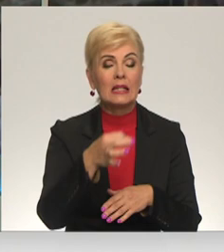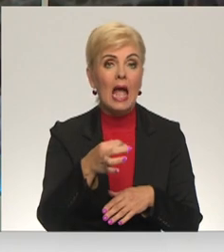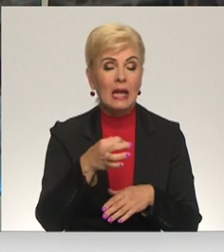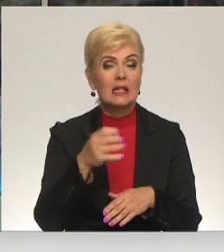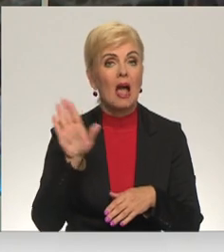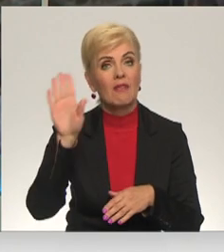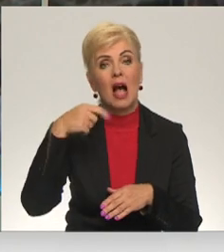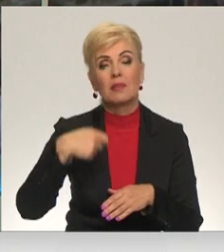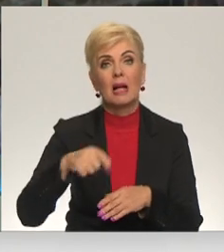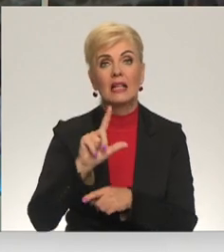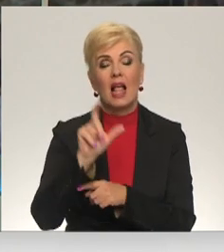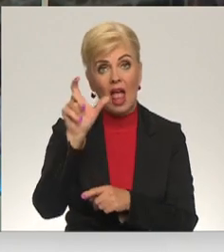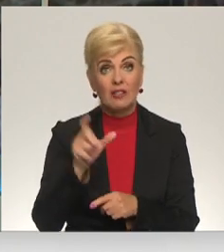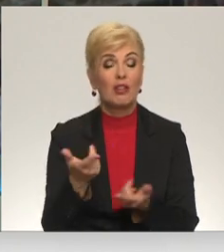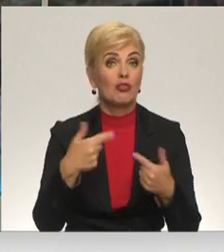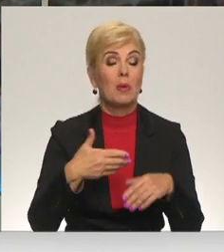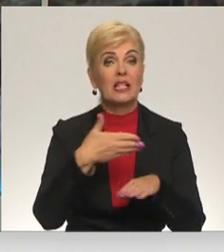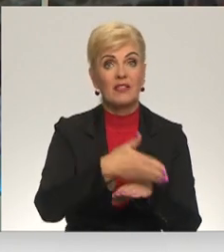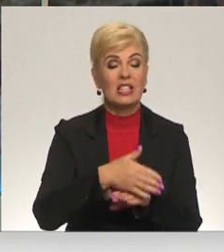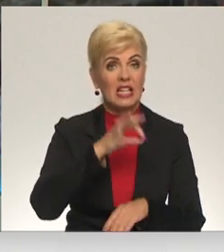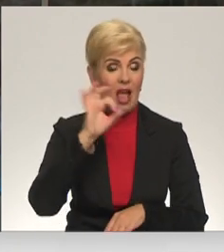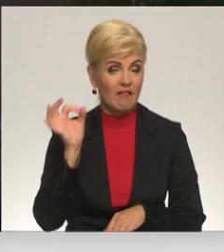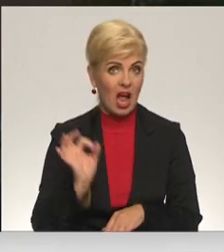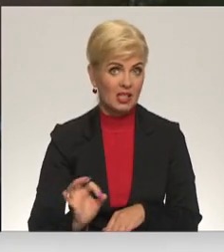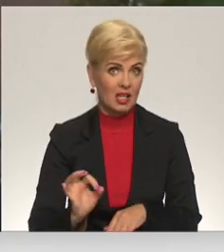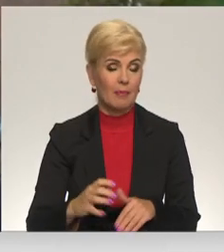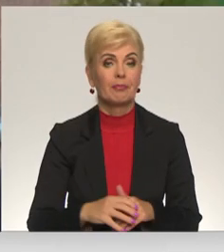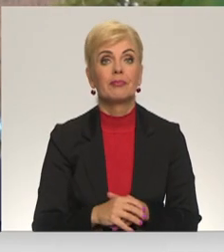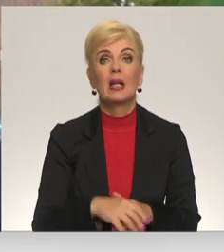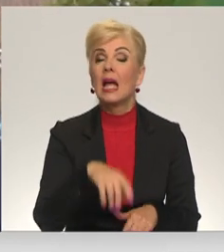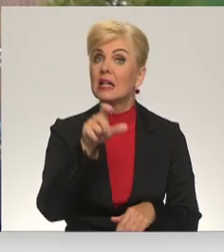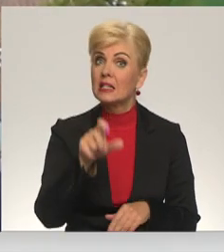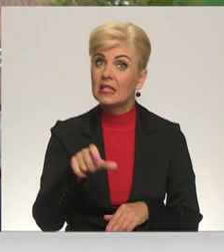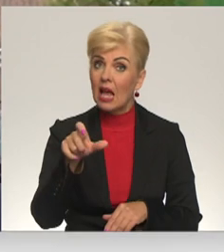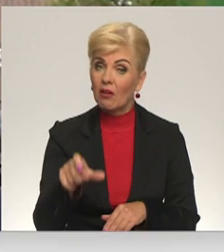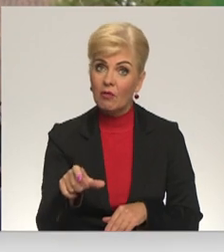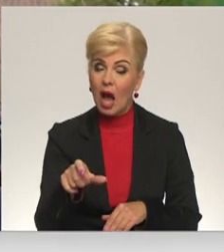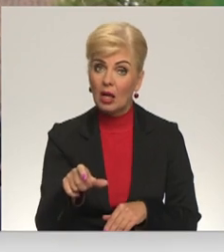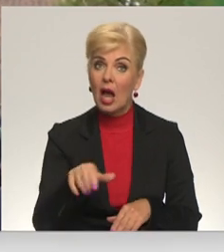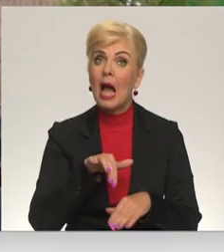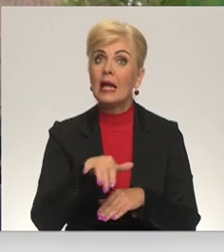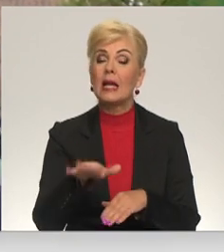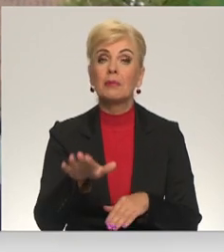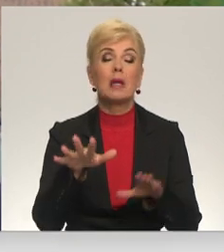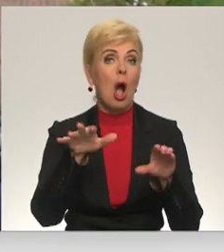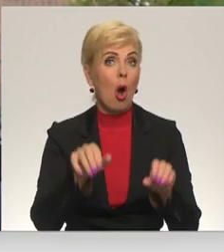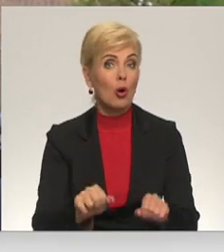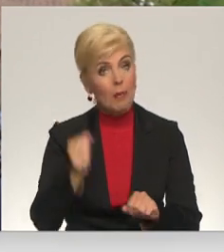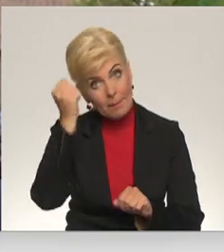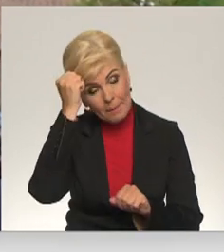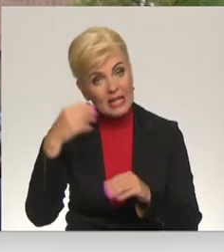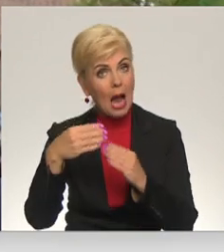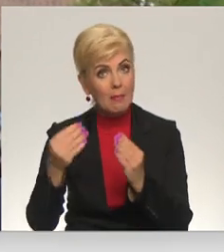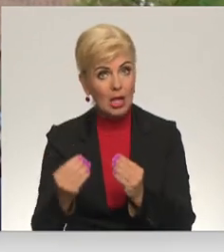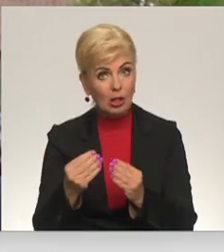kas uzturs vizītē Vācijā. Lūk viņa teiktais. Cilvēki, kuri iet pie okupantu pieminekļa,